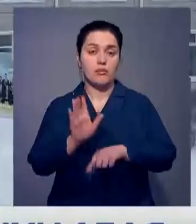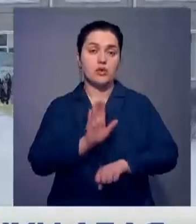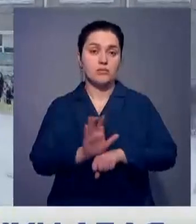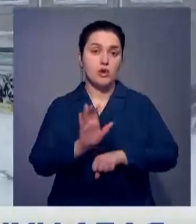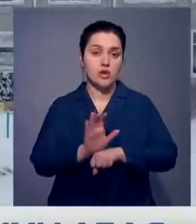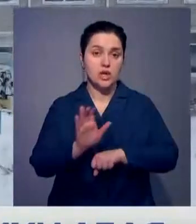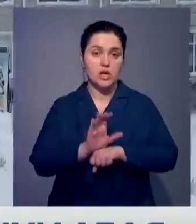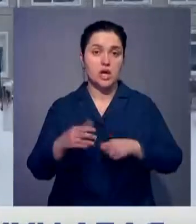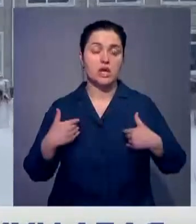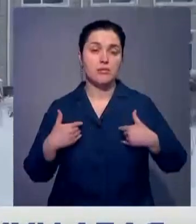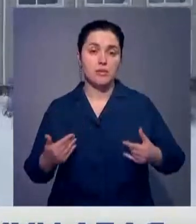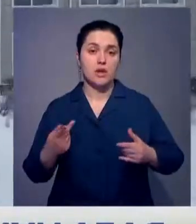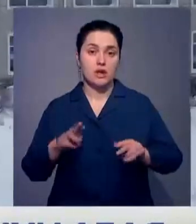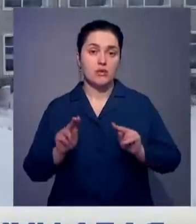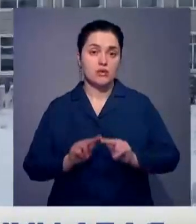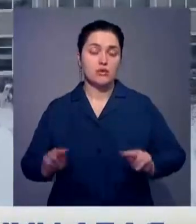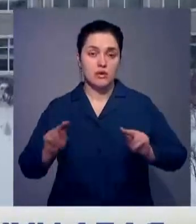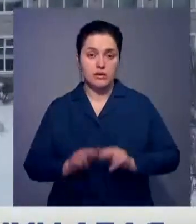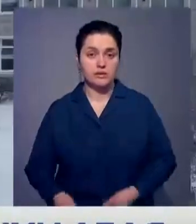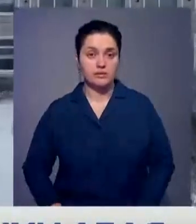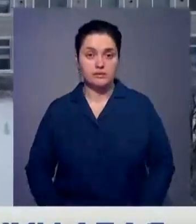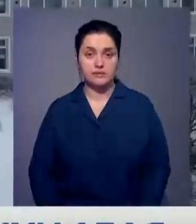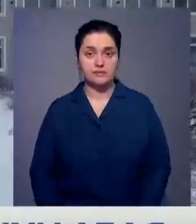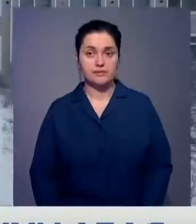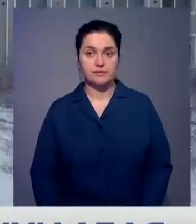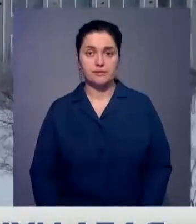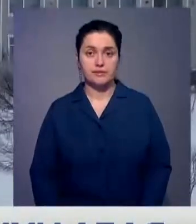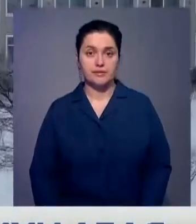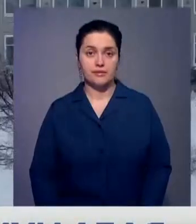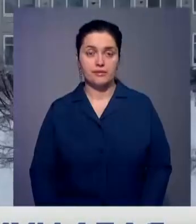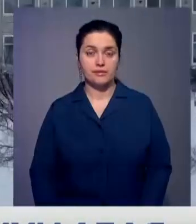учителей артем графов и сергей тот timberk остатка область хаба 24